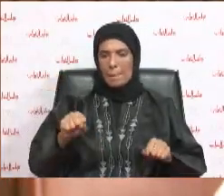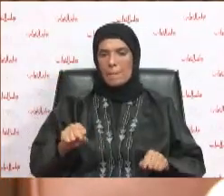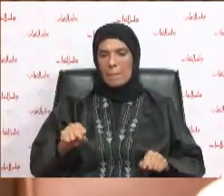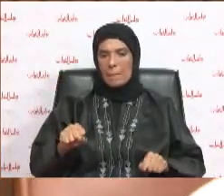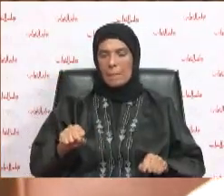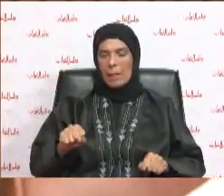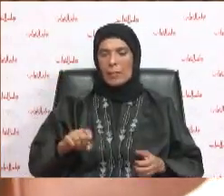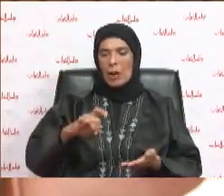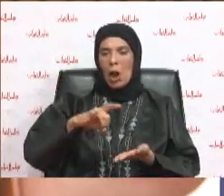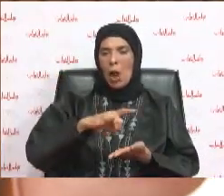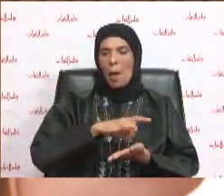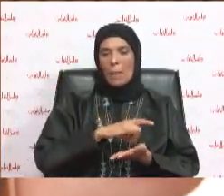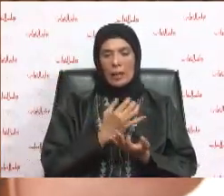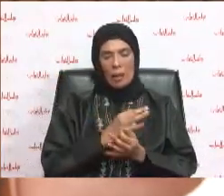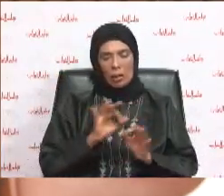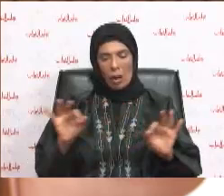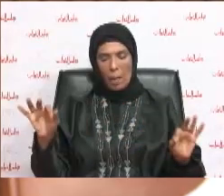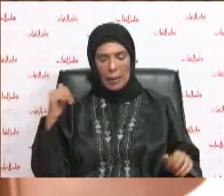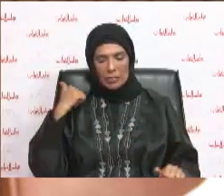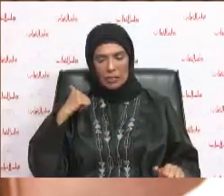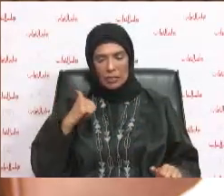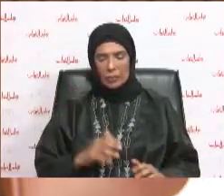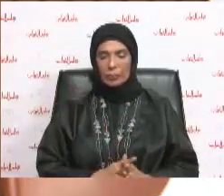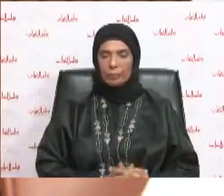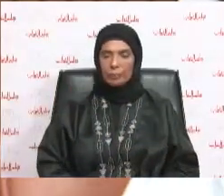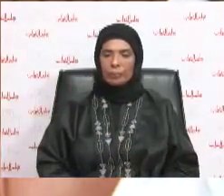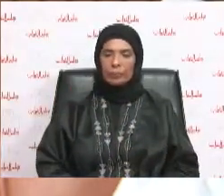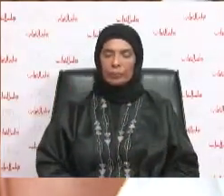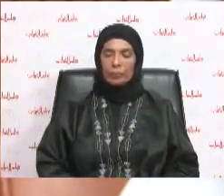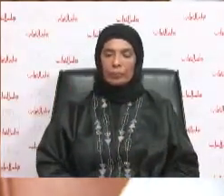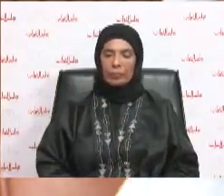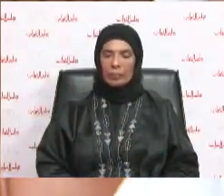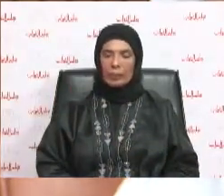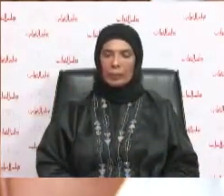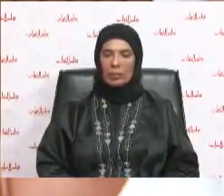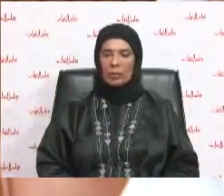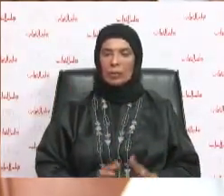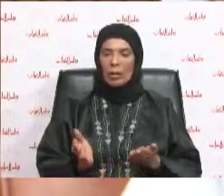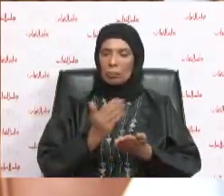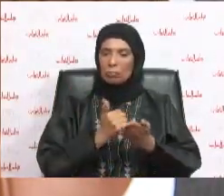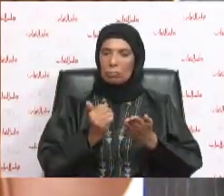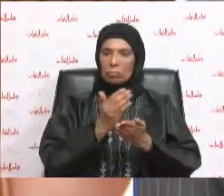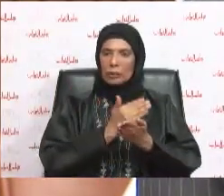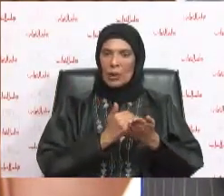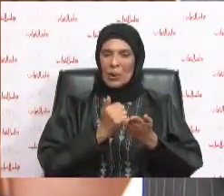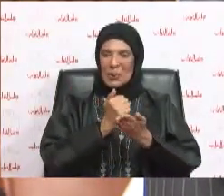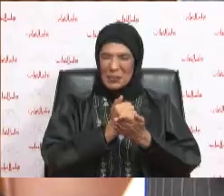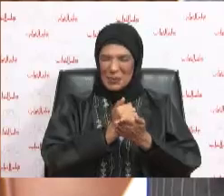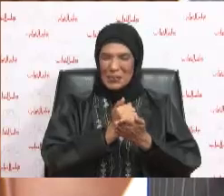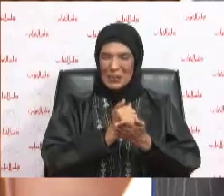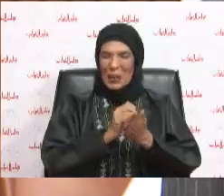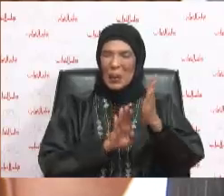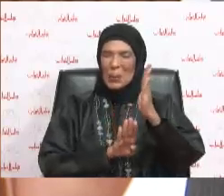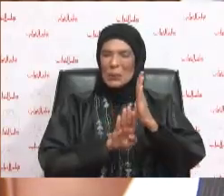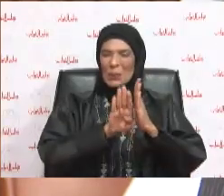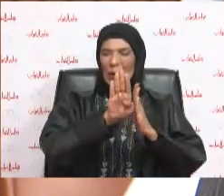المبنى المسافرين الجديد في مطار البحرين الدولي، وهذا ينصب في الاقتصاد الوطني من ناحية تنمية